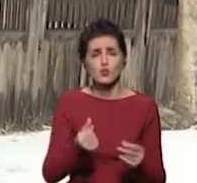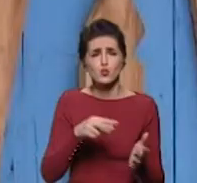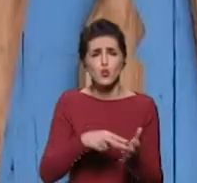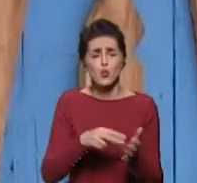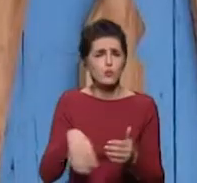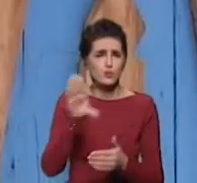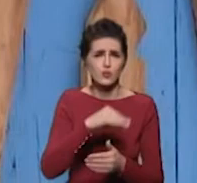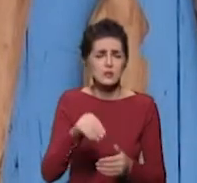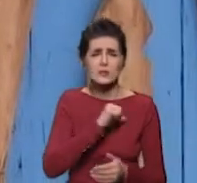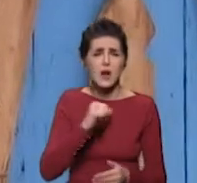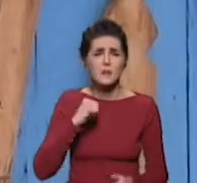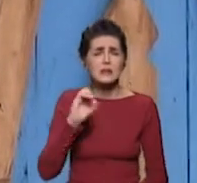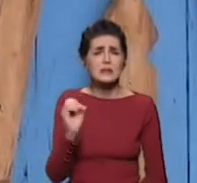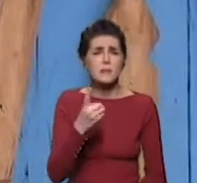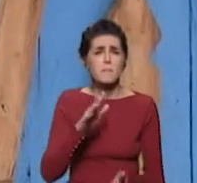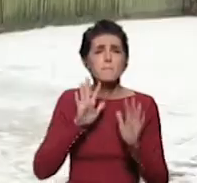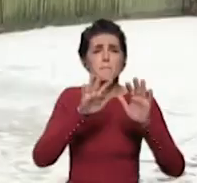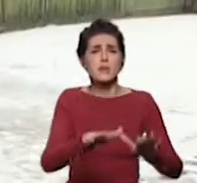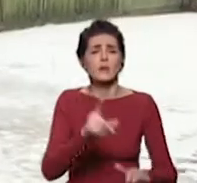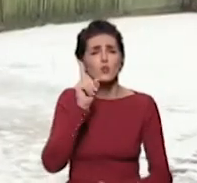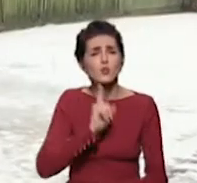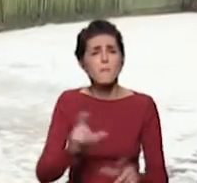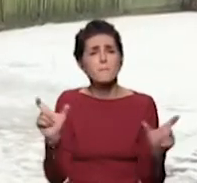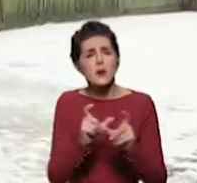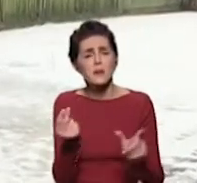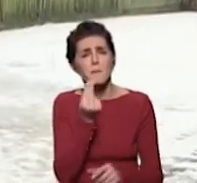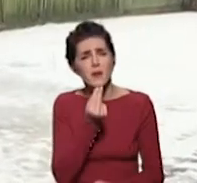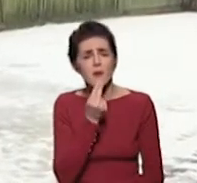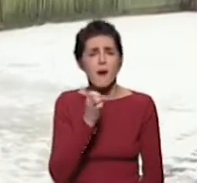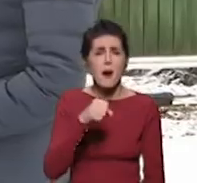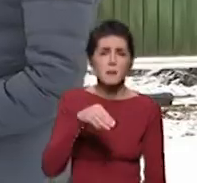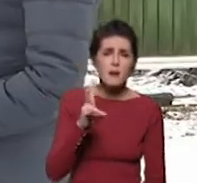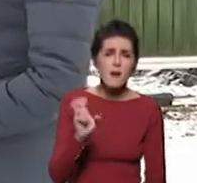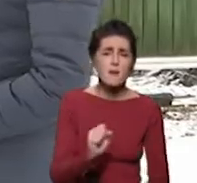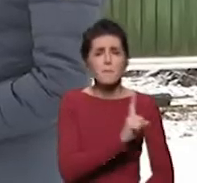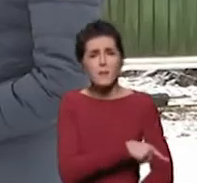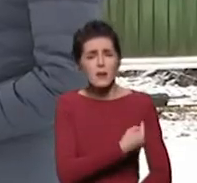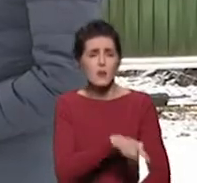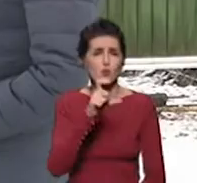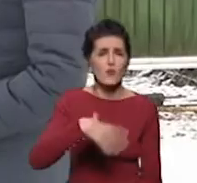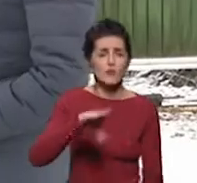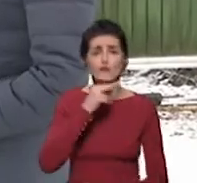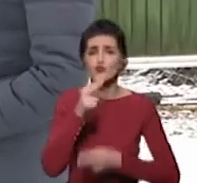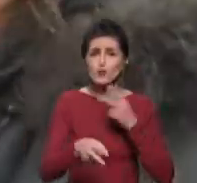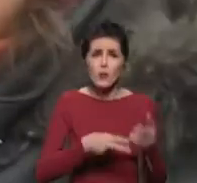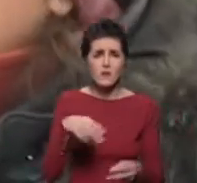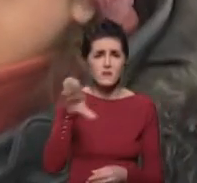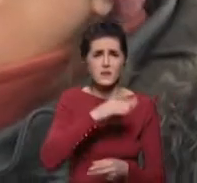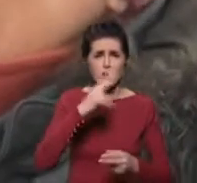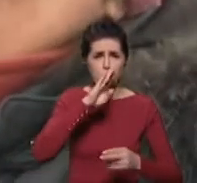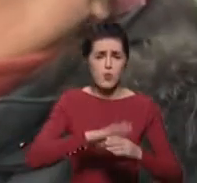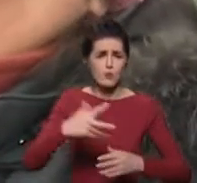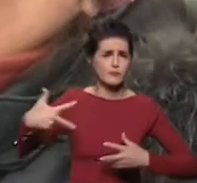Подільського була єдиним місцем, де можна відвідати продуктовий магазин, аптеку чи лікарню. Люди скаржаться, нині вони просто відрізані